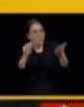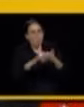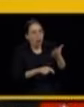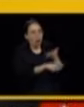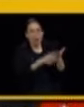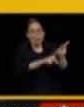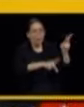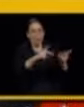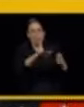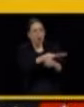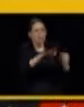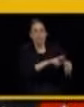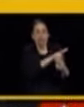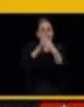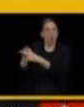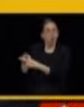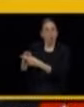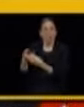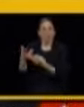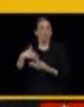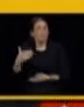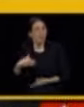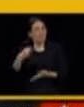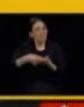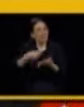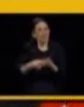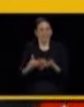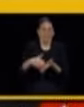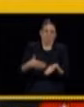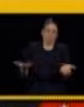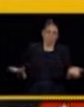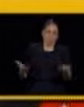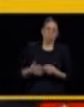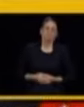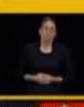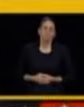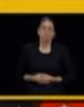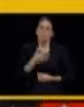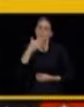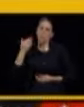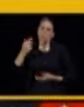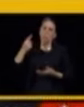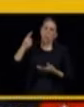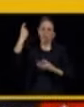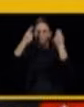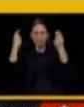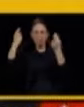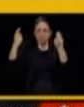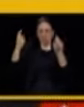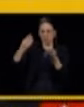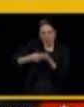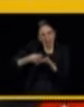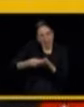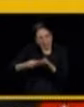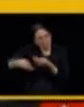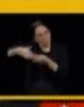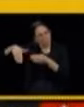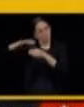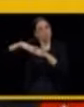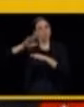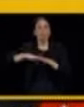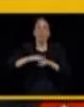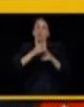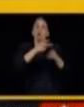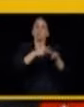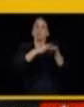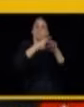attractif financièrement. Donc, il faut revoir à la hausse les salaires des préposés aux bénéficiaires